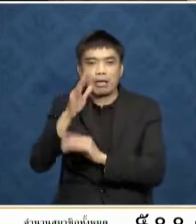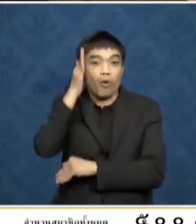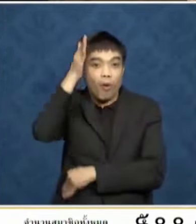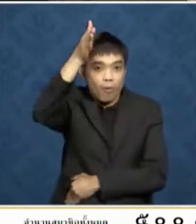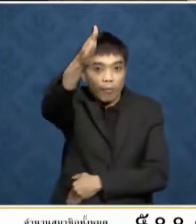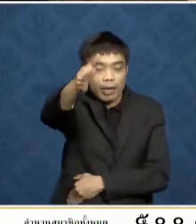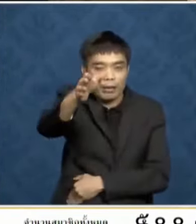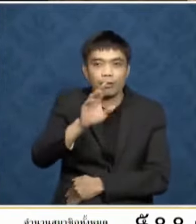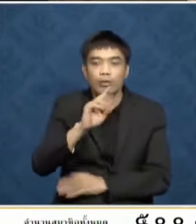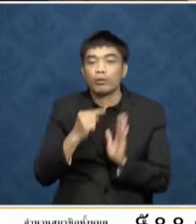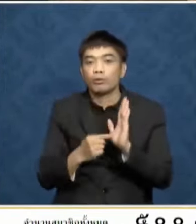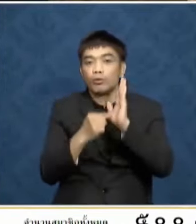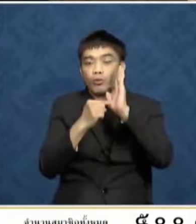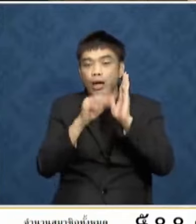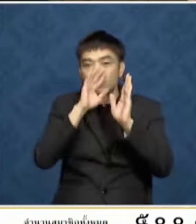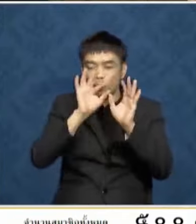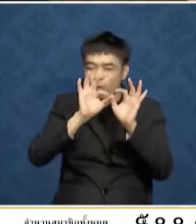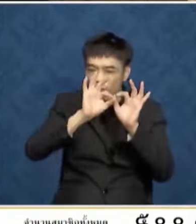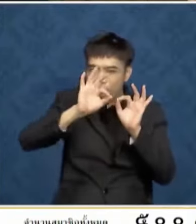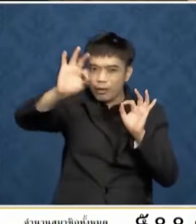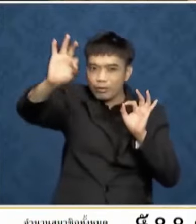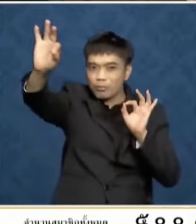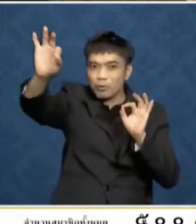ุกกกจมต ...